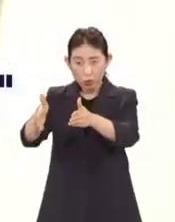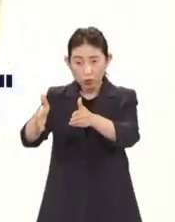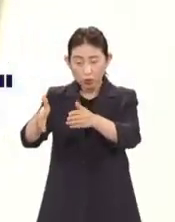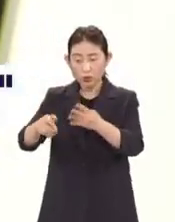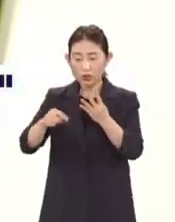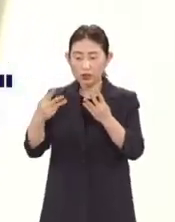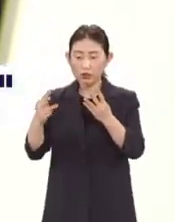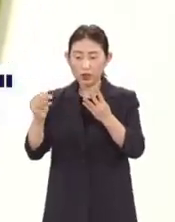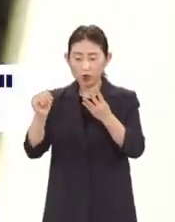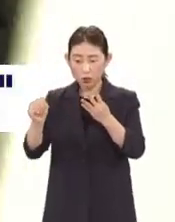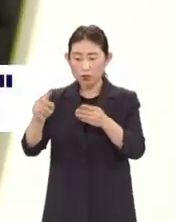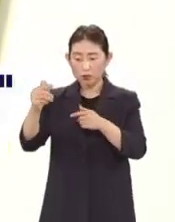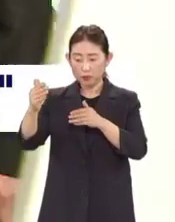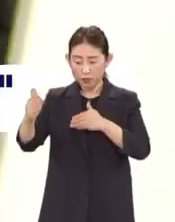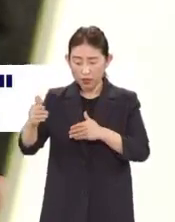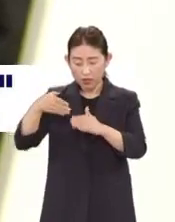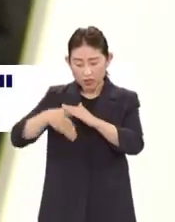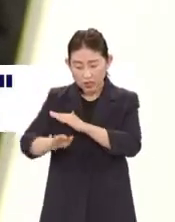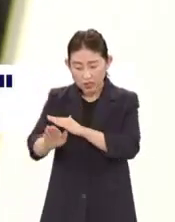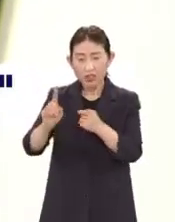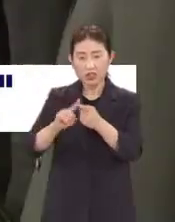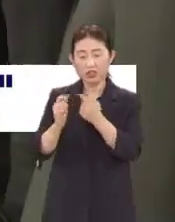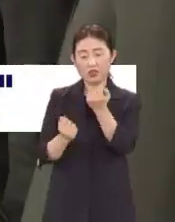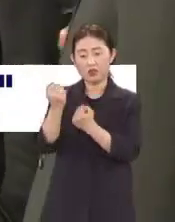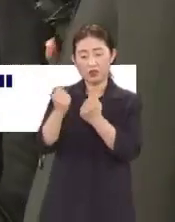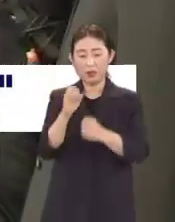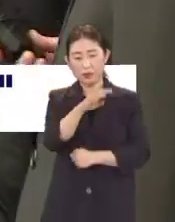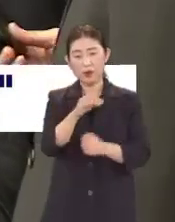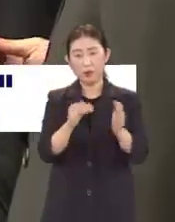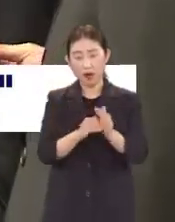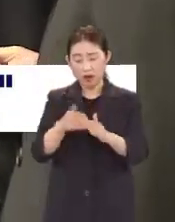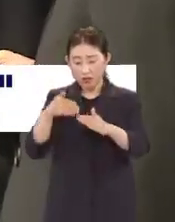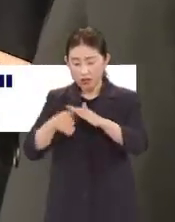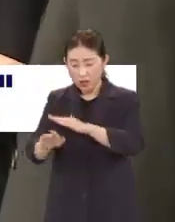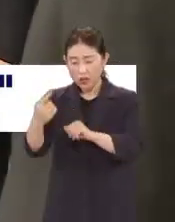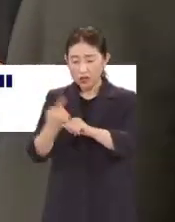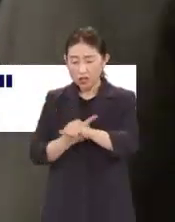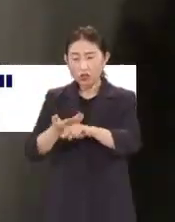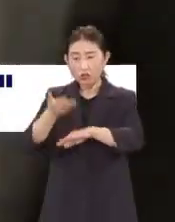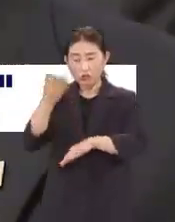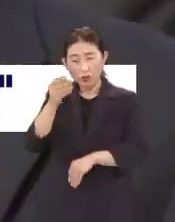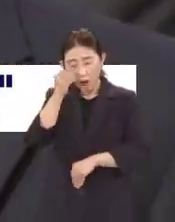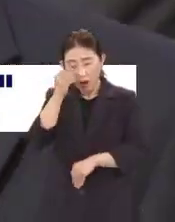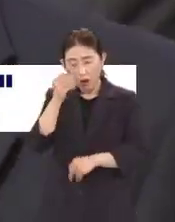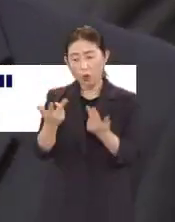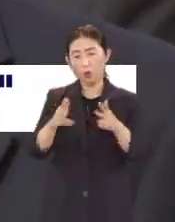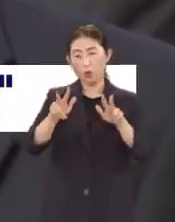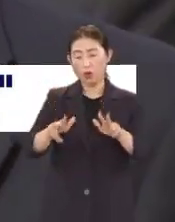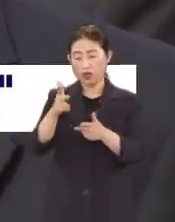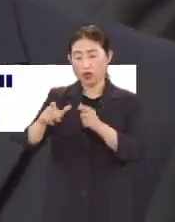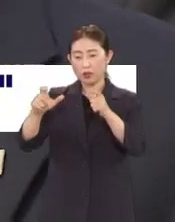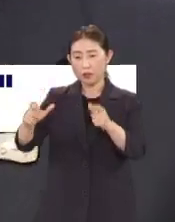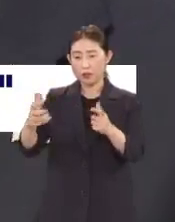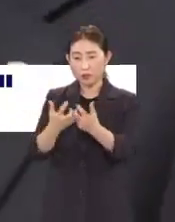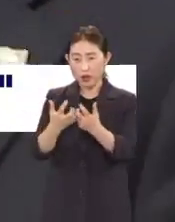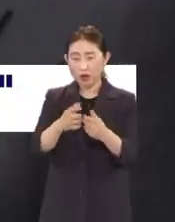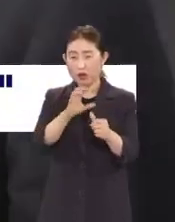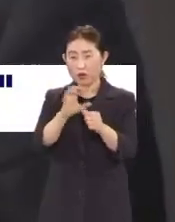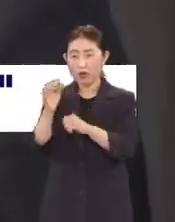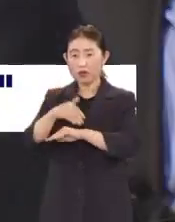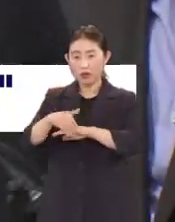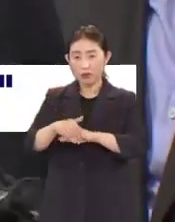4.3km를 지어화하는 사업도 설명드렸는데 지하화를 통해 생기는 공간을 공원이나 산업단지로 활용한다는